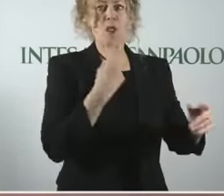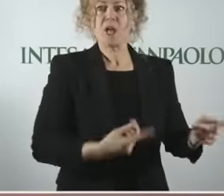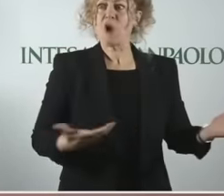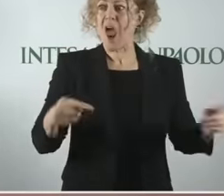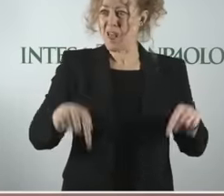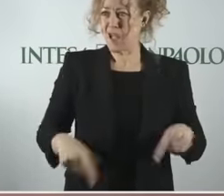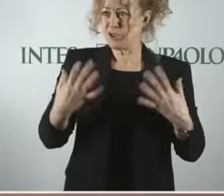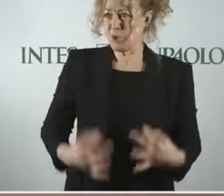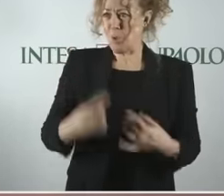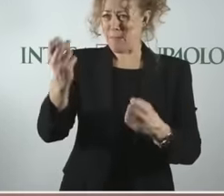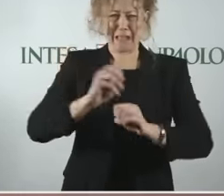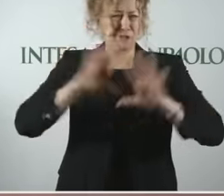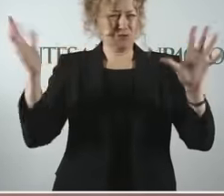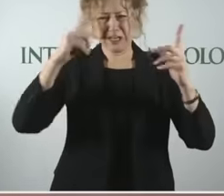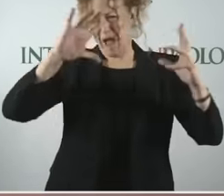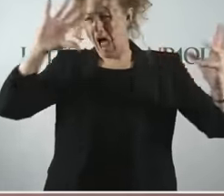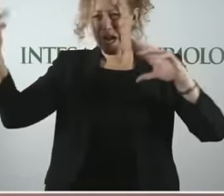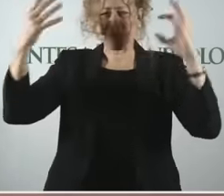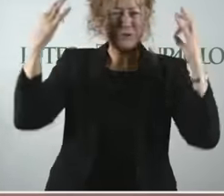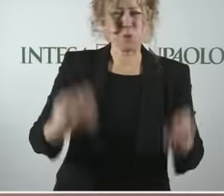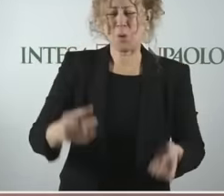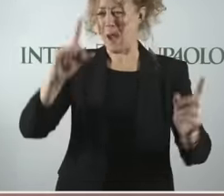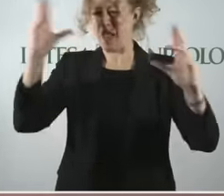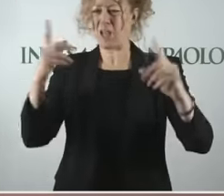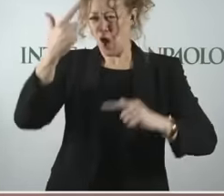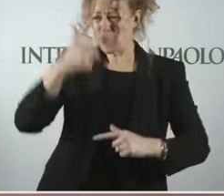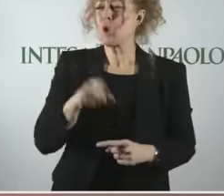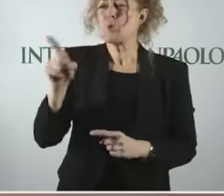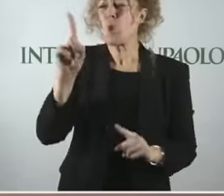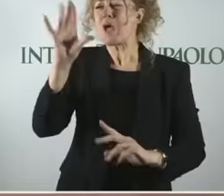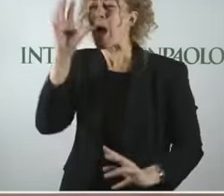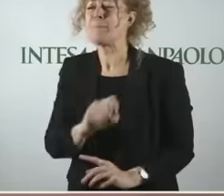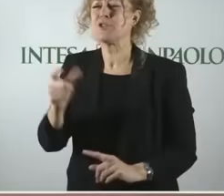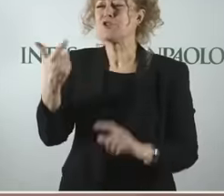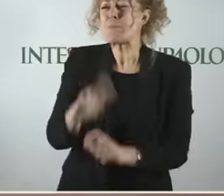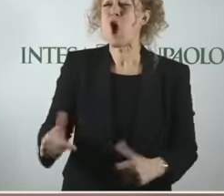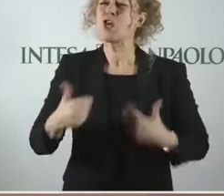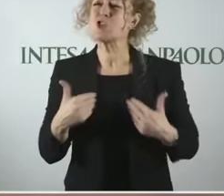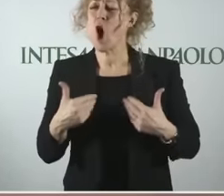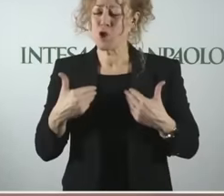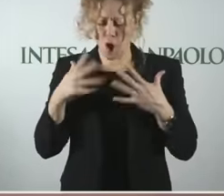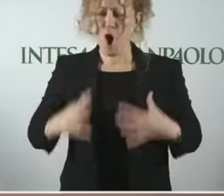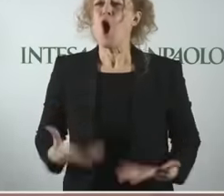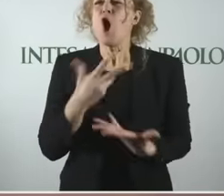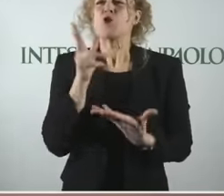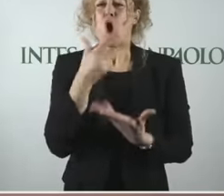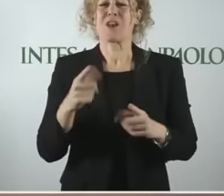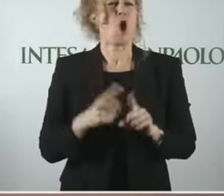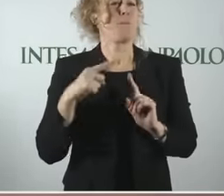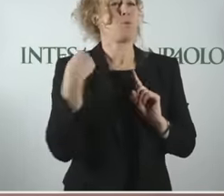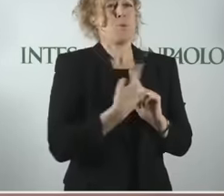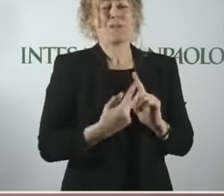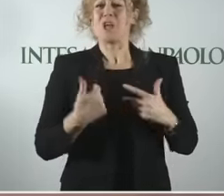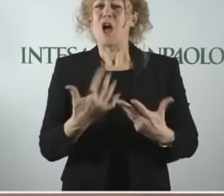adesso tu mi farai chissà quale scenata lo so io Ma tu non capisci perché io sappi che io sono una donna come le altre